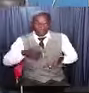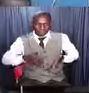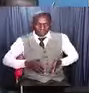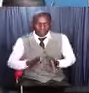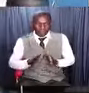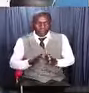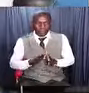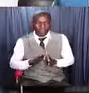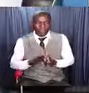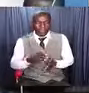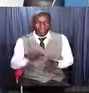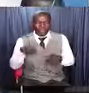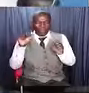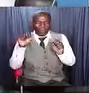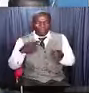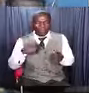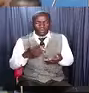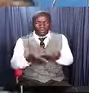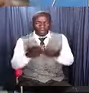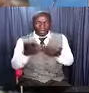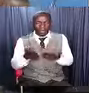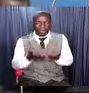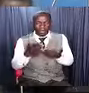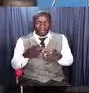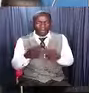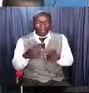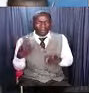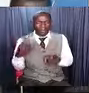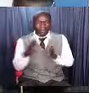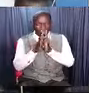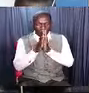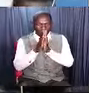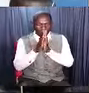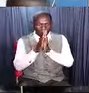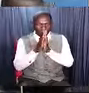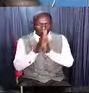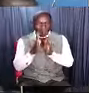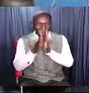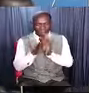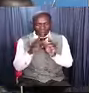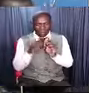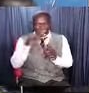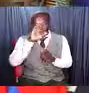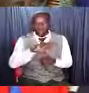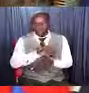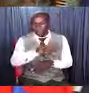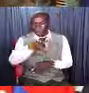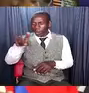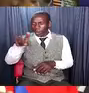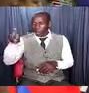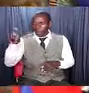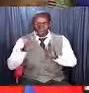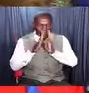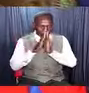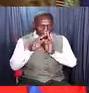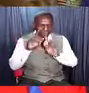kaayo. Unipe uwezo wa kutunza. Kila mmoja amuombe Mungu. Muombe Mungu kila mmoja.